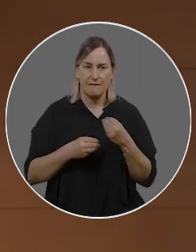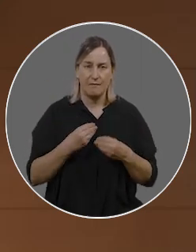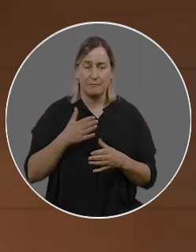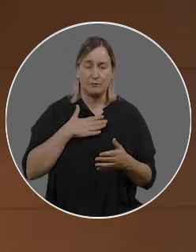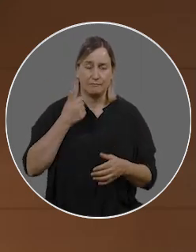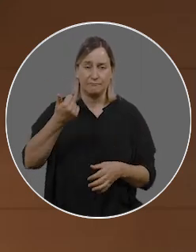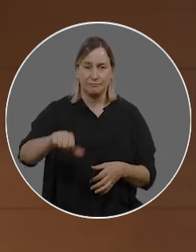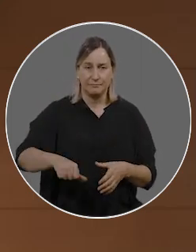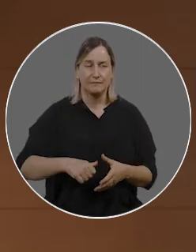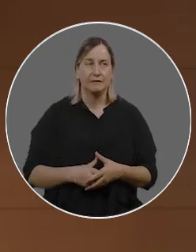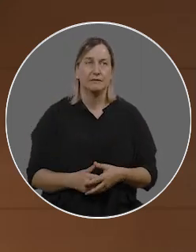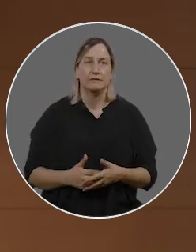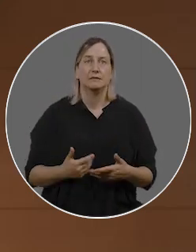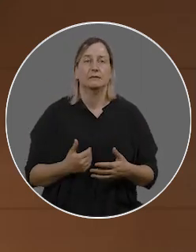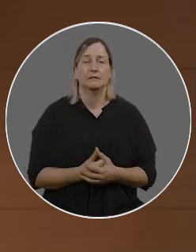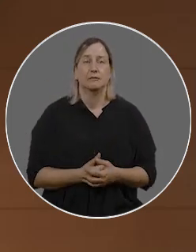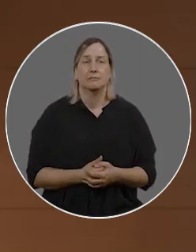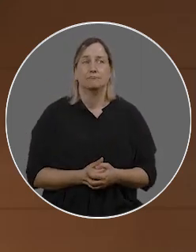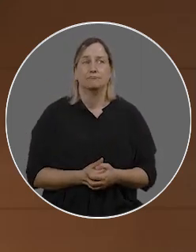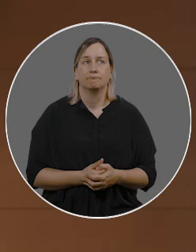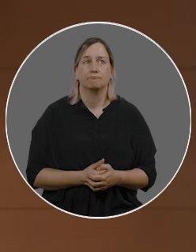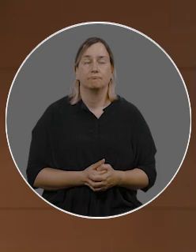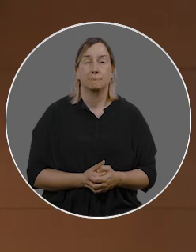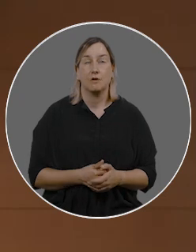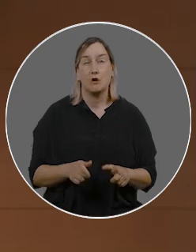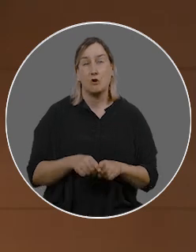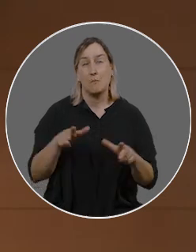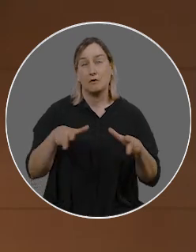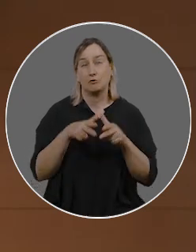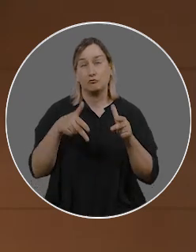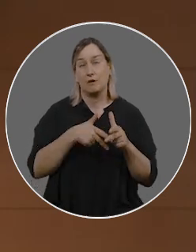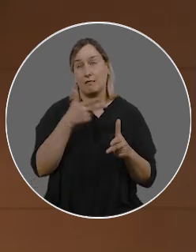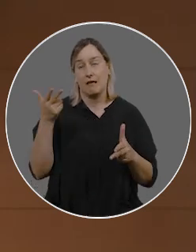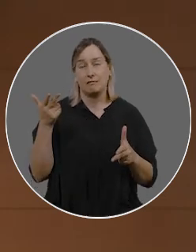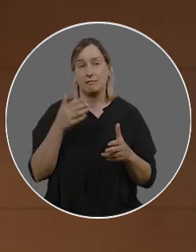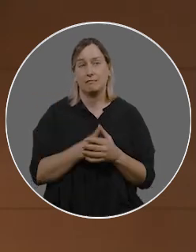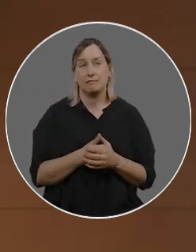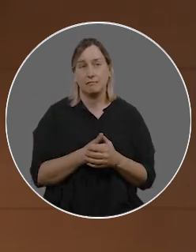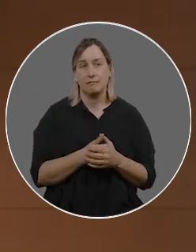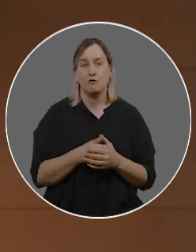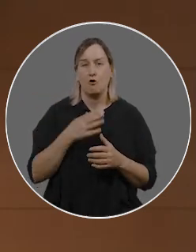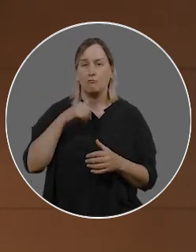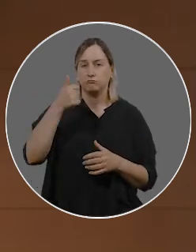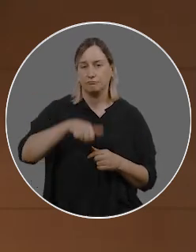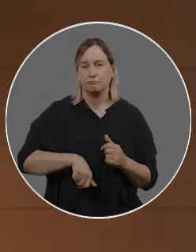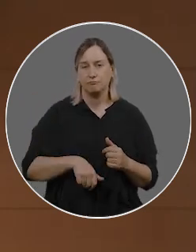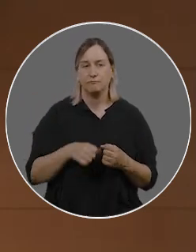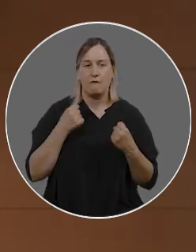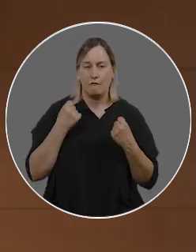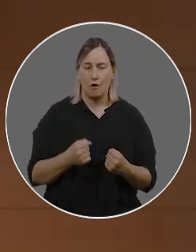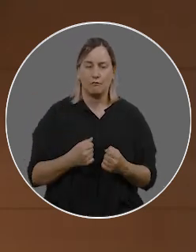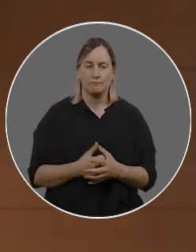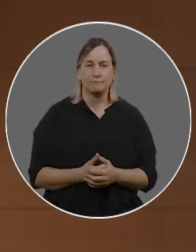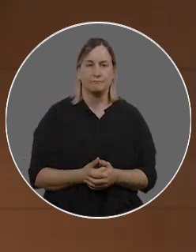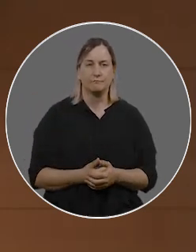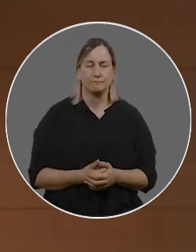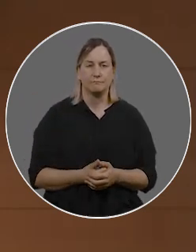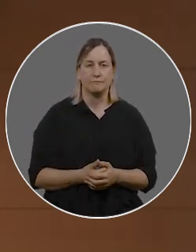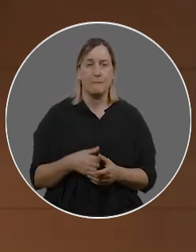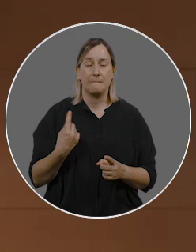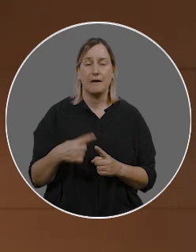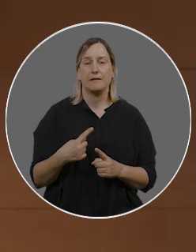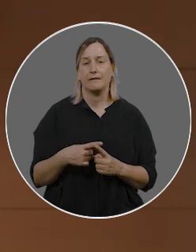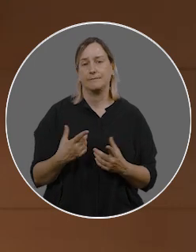suspendrien. I com a societat jo suspendria molt, molt, molt, molt fort,